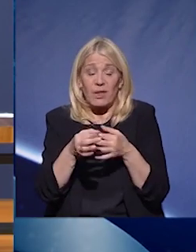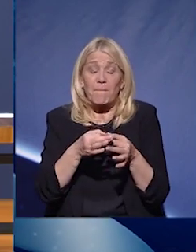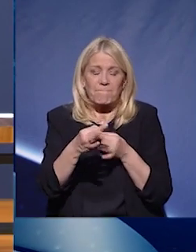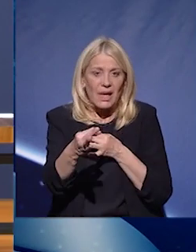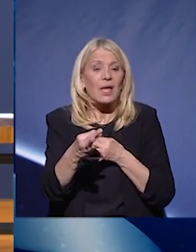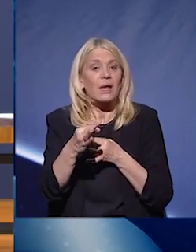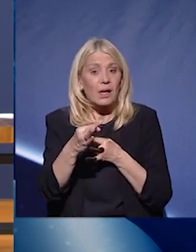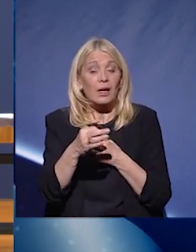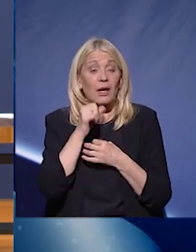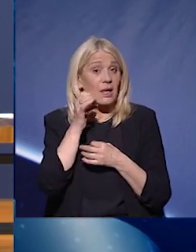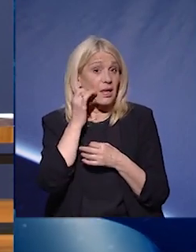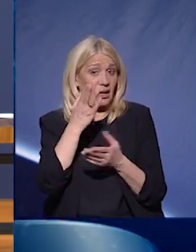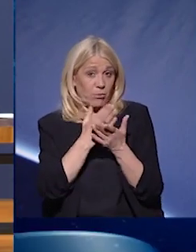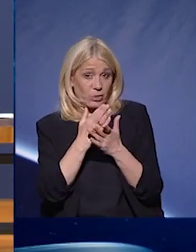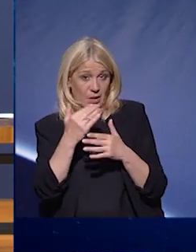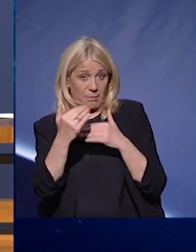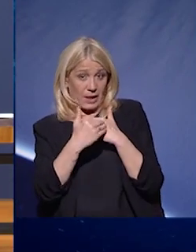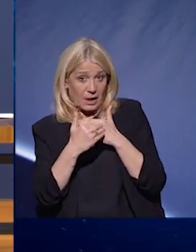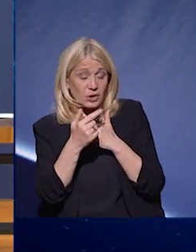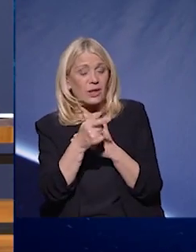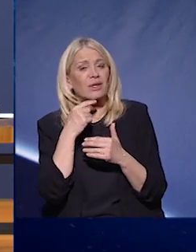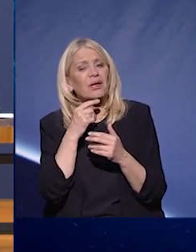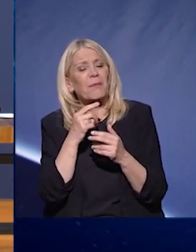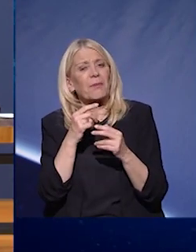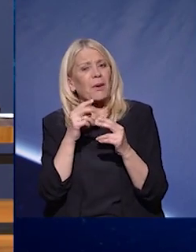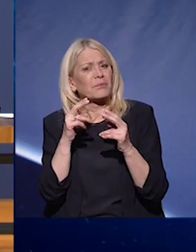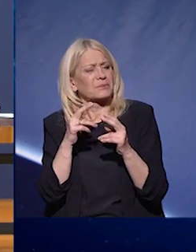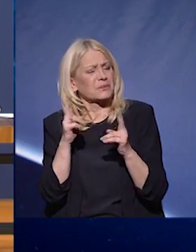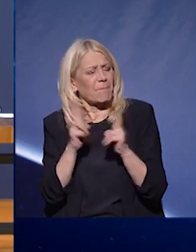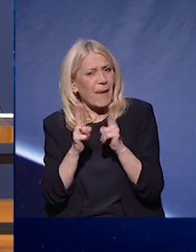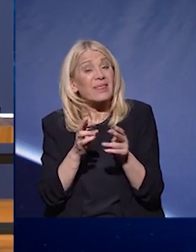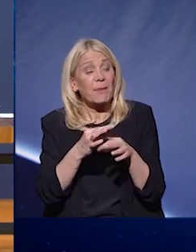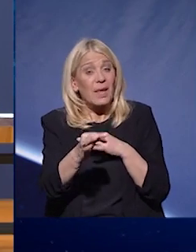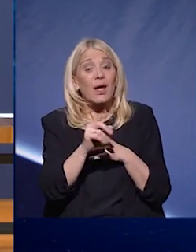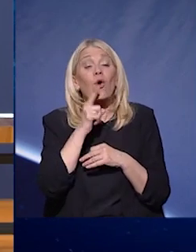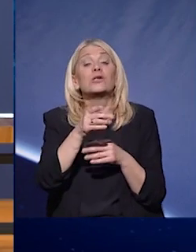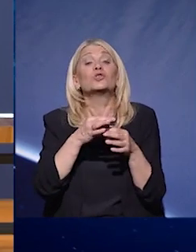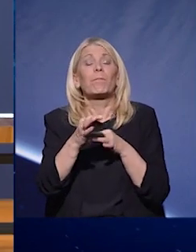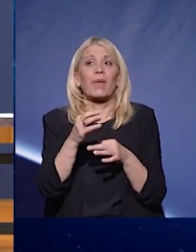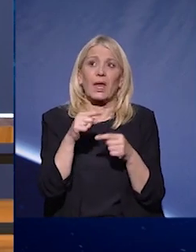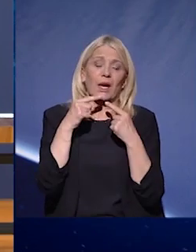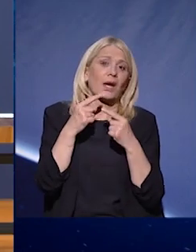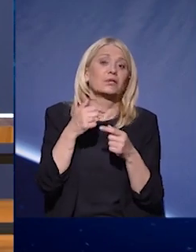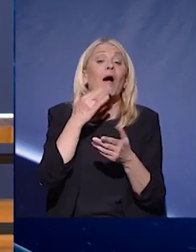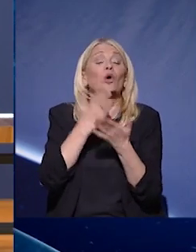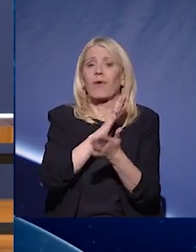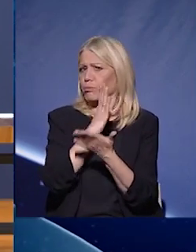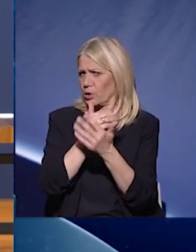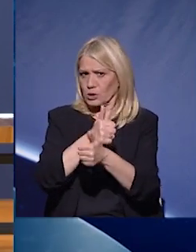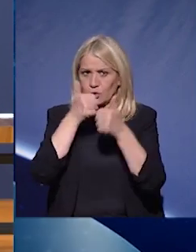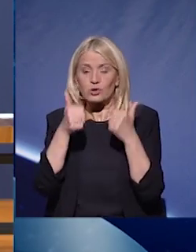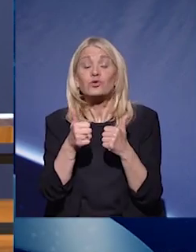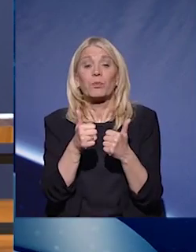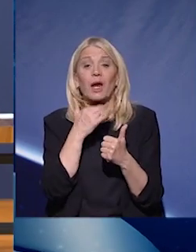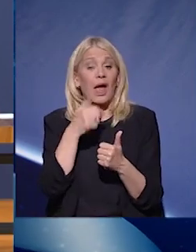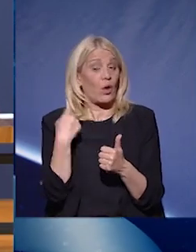postoje. I kada budete preporučivali relaksaciju, koje su to mere, recimo, ako sve bude super i